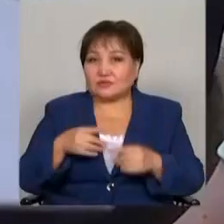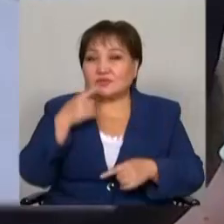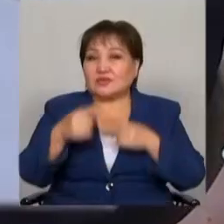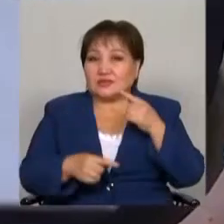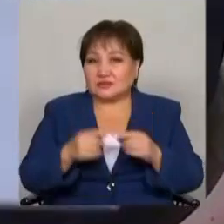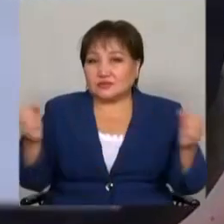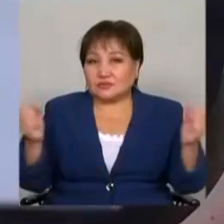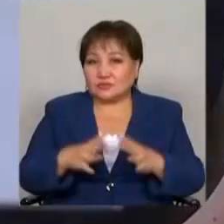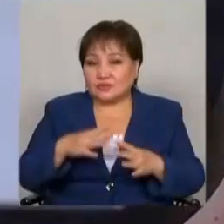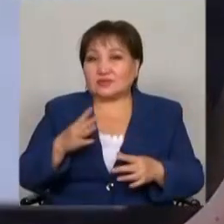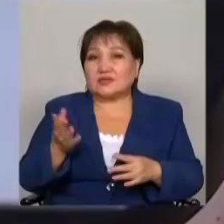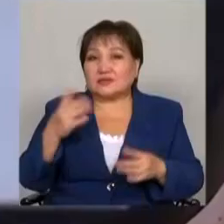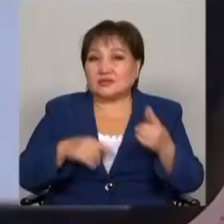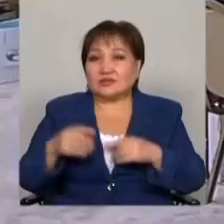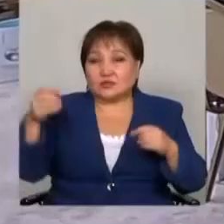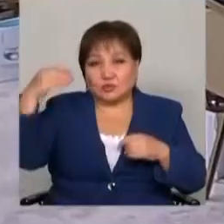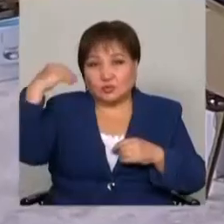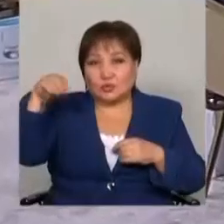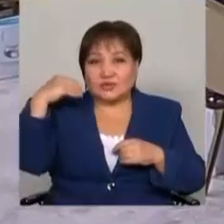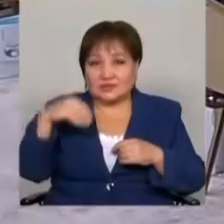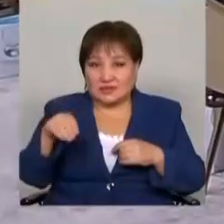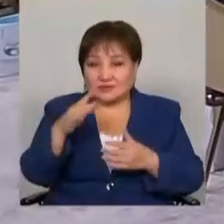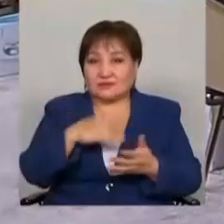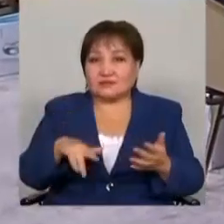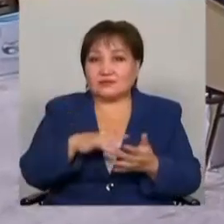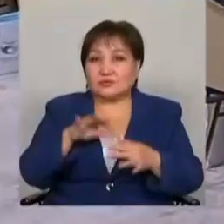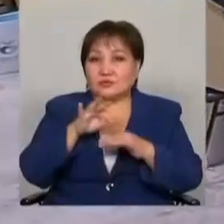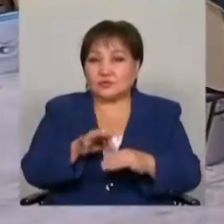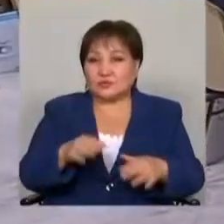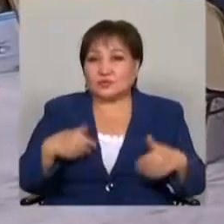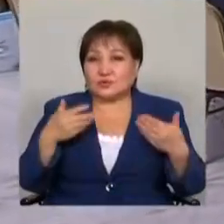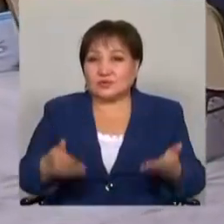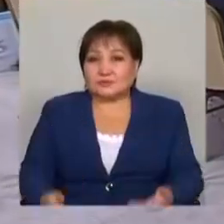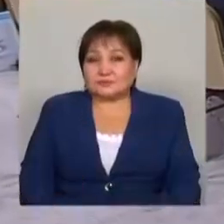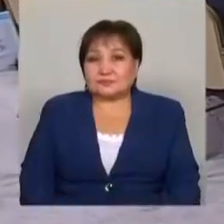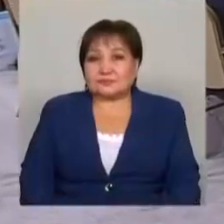киелі Түркістанда өткізуді ұсынды. Асылбек Тойбек, Ренат Утеев, президент телерадио кешенінің көмегімен.